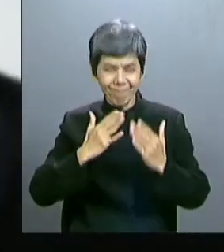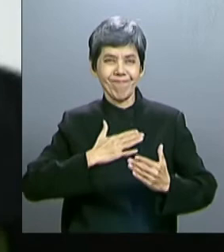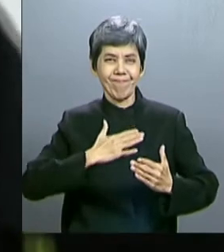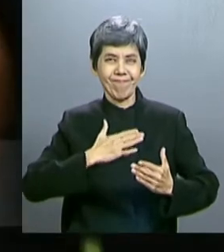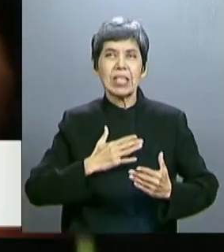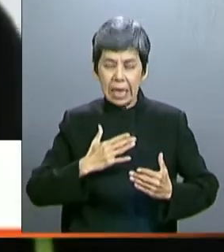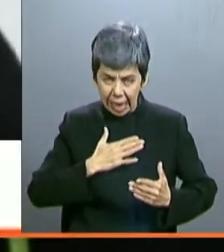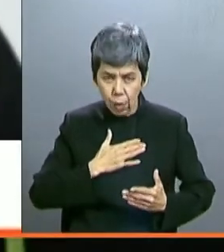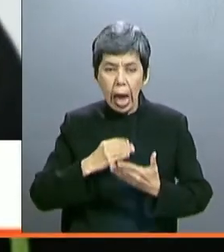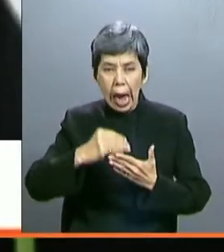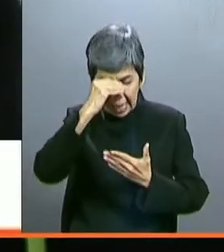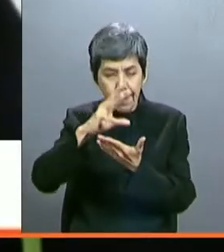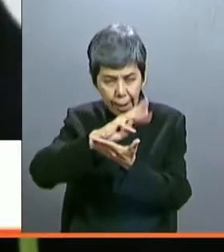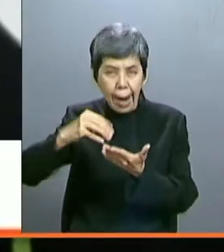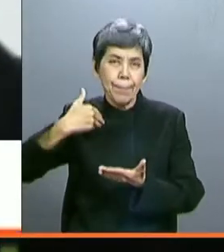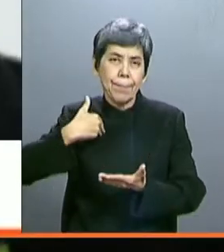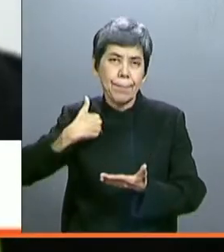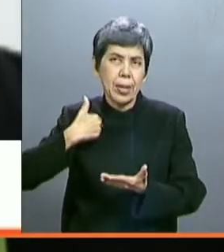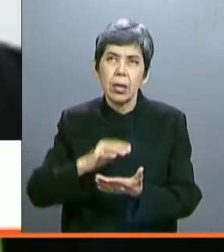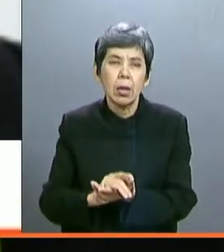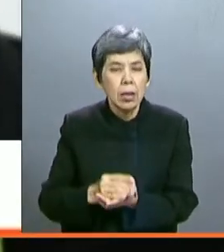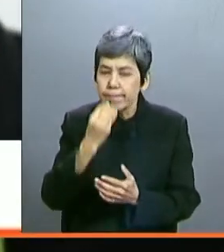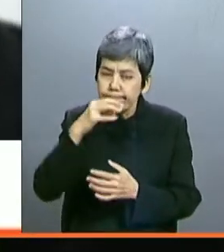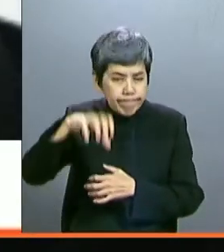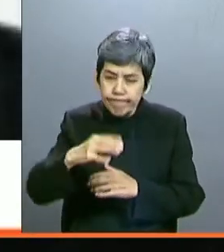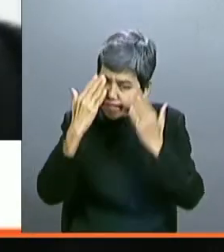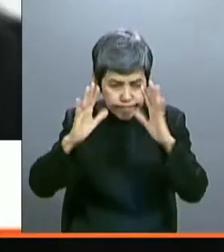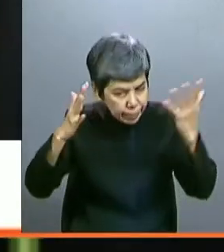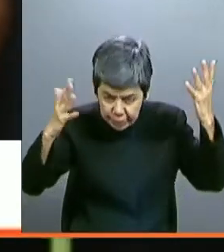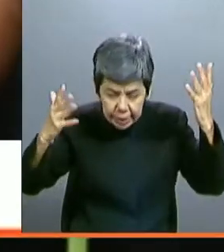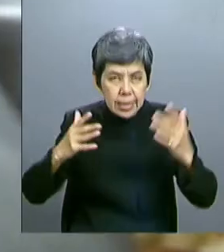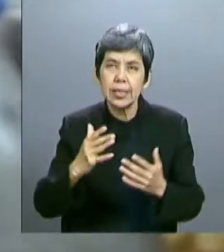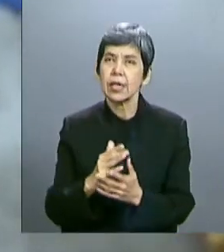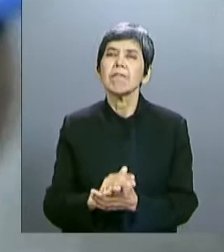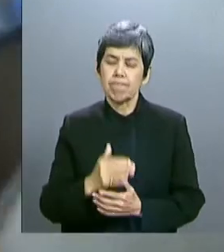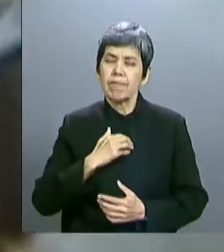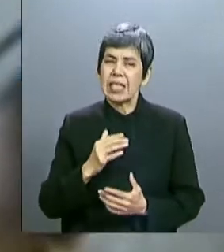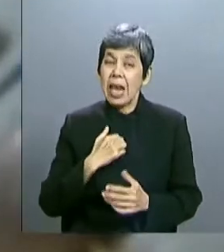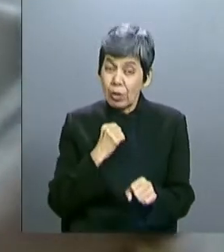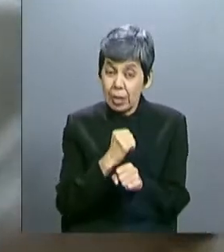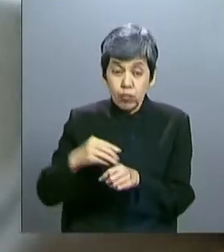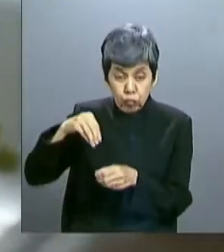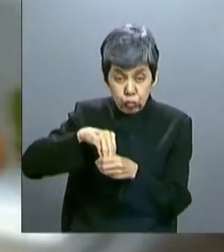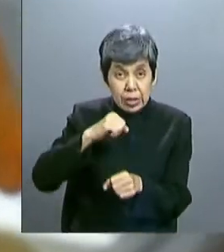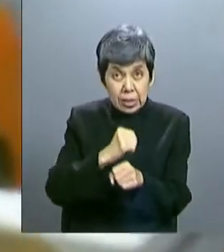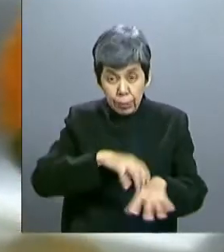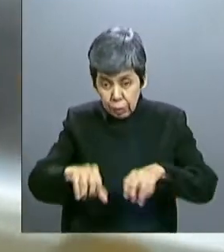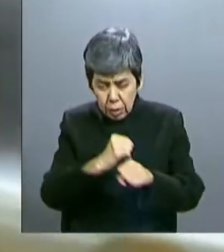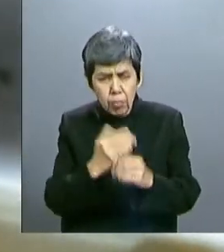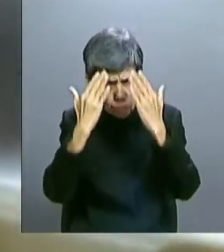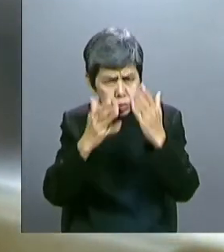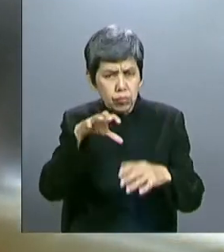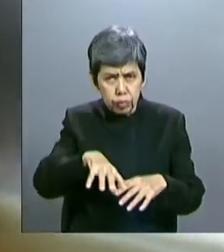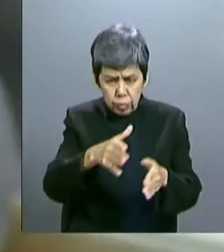พี่ก็เคยเรียนมหาวิทยาลัยที่ไม่มีร้านอาหารมุสลิมในมหาวิทยาลัยมาก่อนการที่เรามาอยู่ตรงนี้แล้วเราเห็นร้านอาหารอิสล